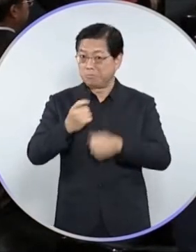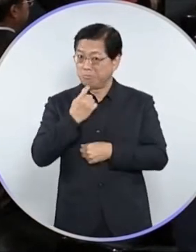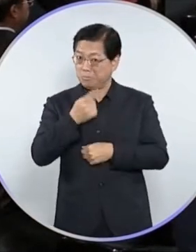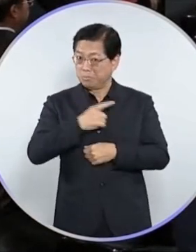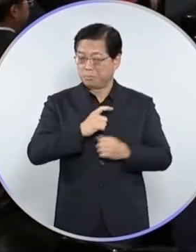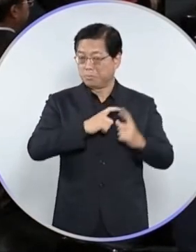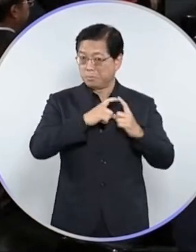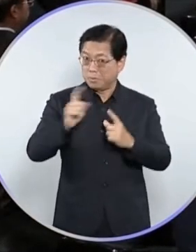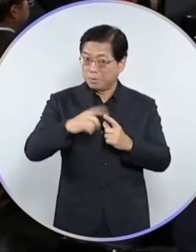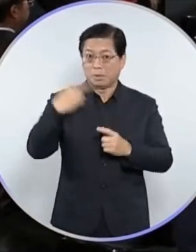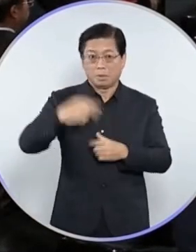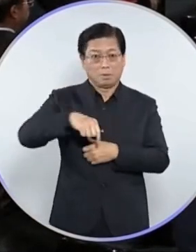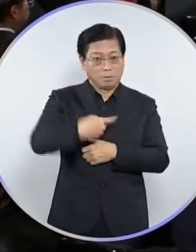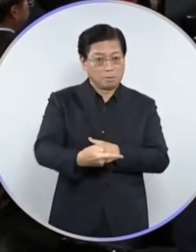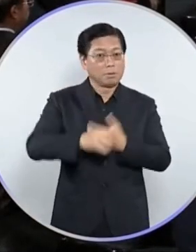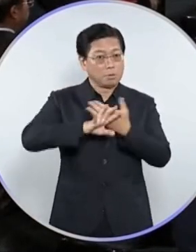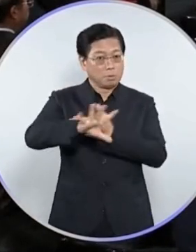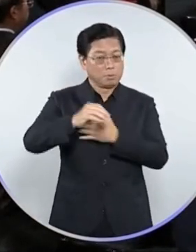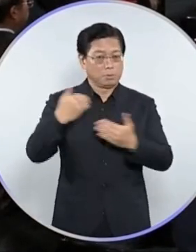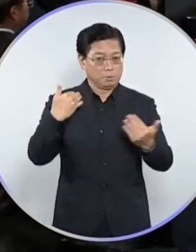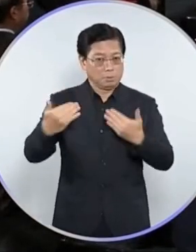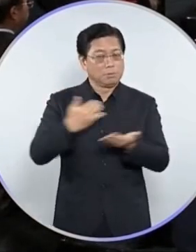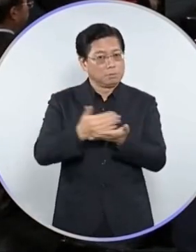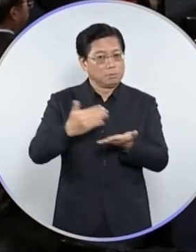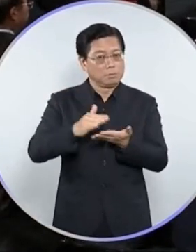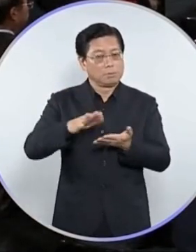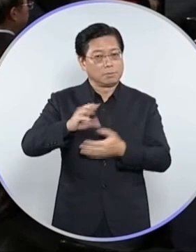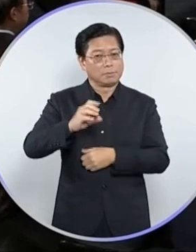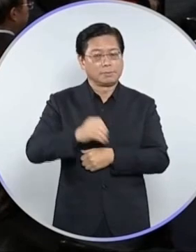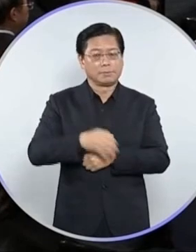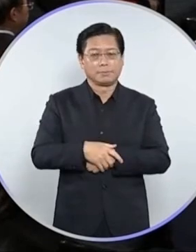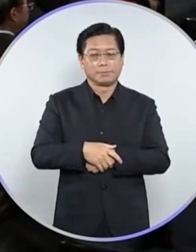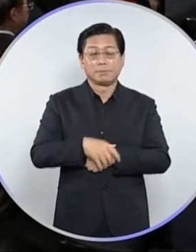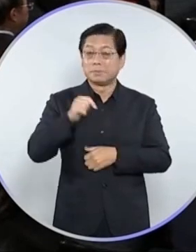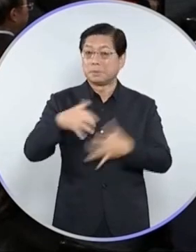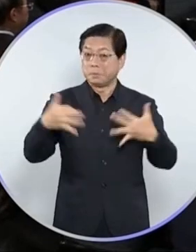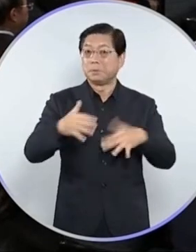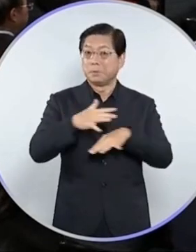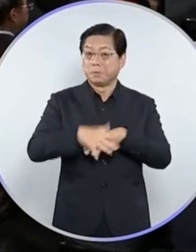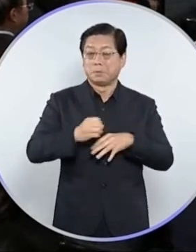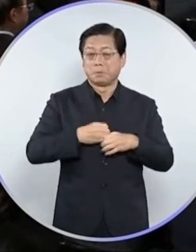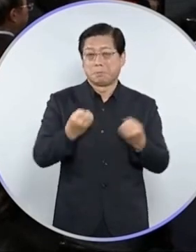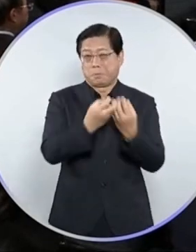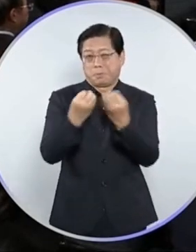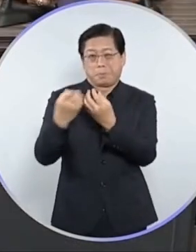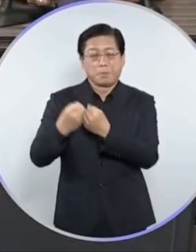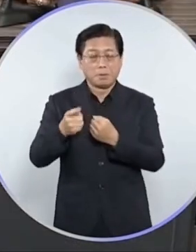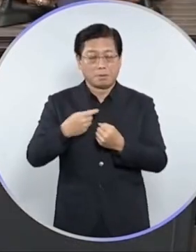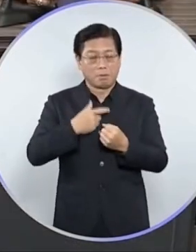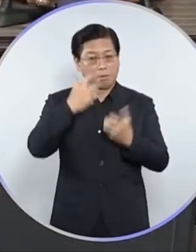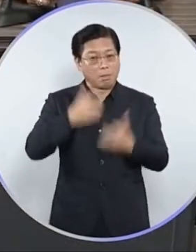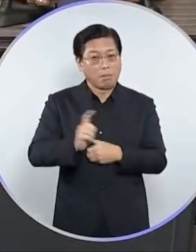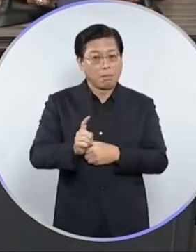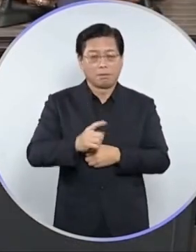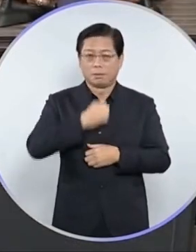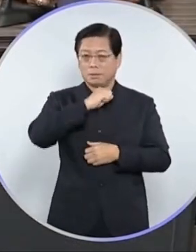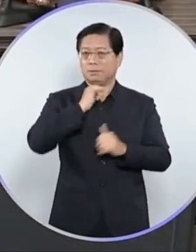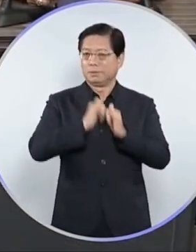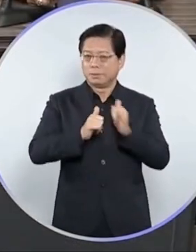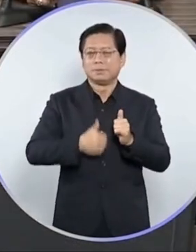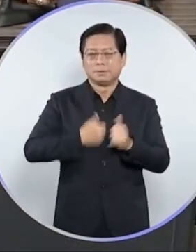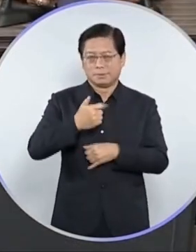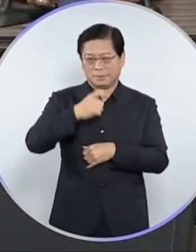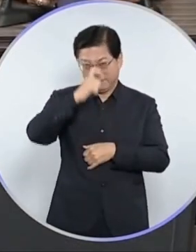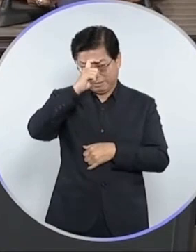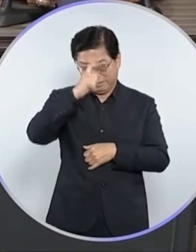疑？后续还有没有其他具体的处置？那当然，这个议题会引发这么高度的关注哦，反映的是台湾人民渴